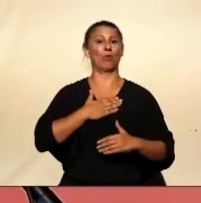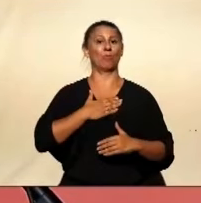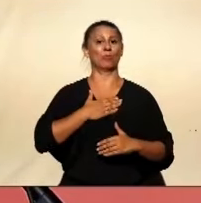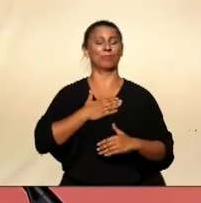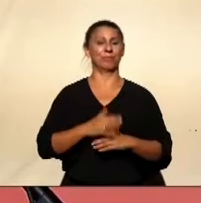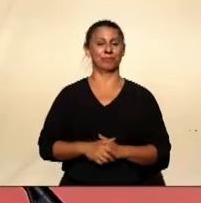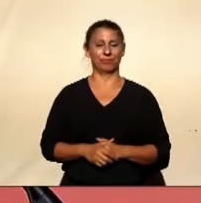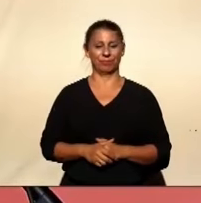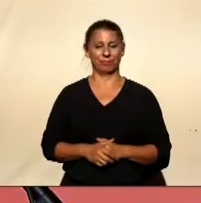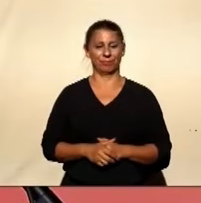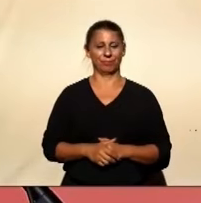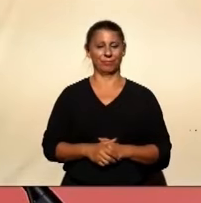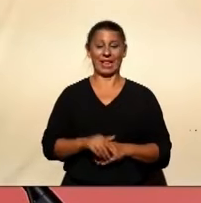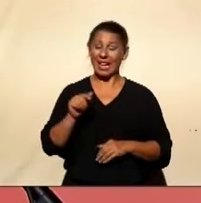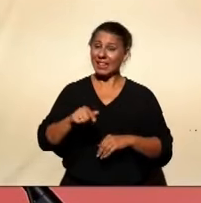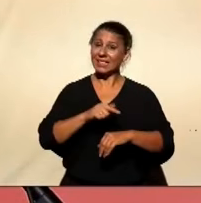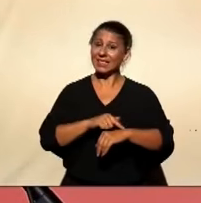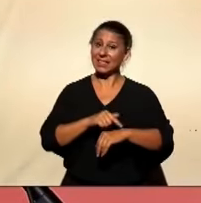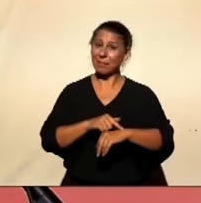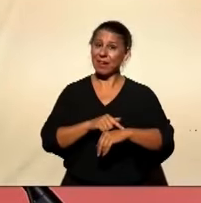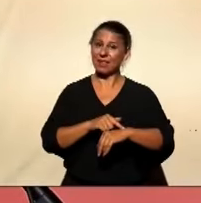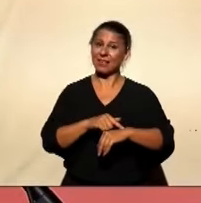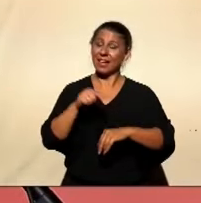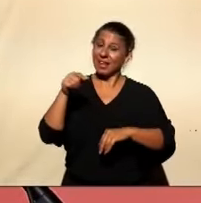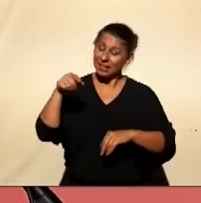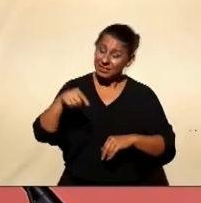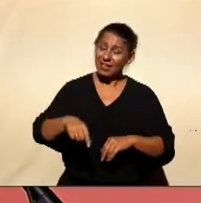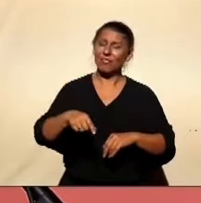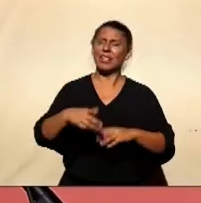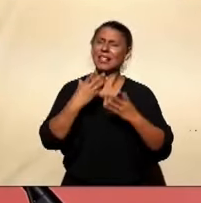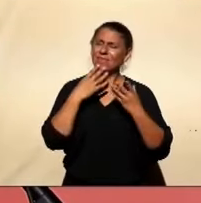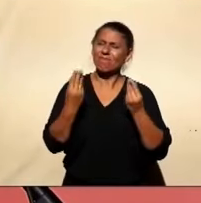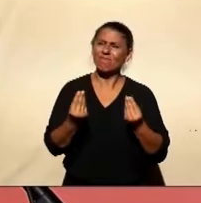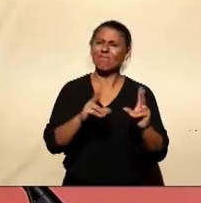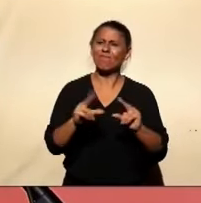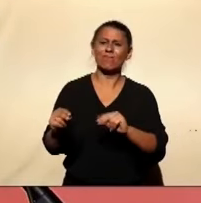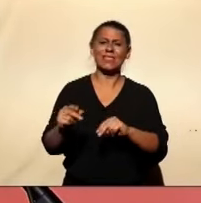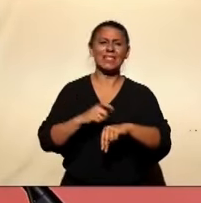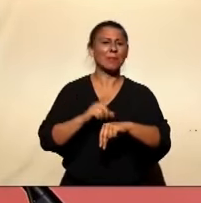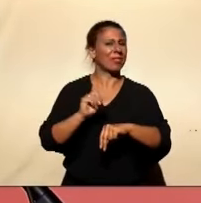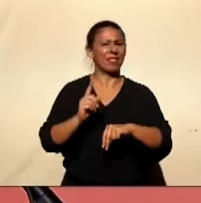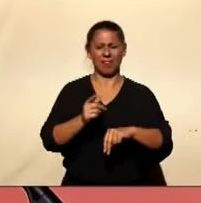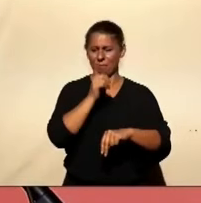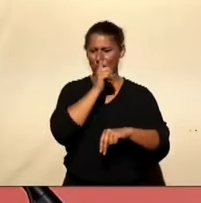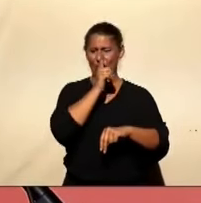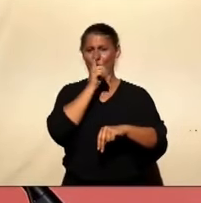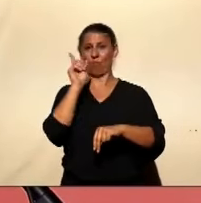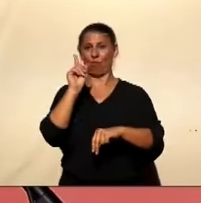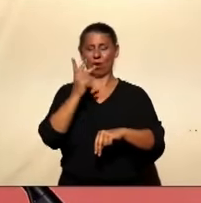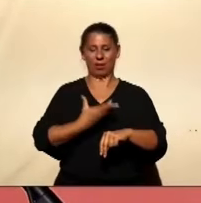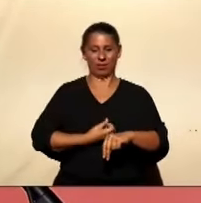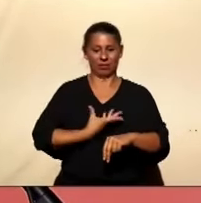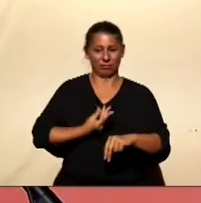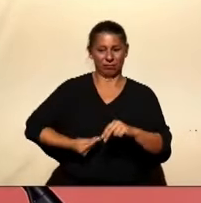Γιατί σε εκείνες τις στιγμές, σε αυτές τις στιγμές, δεν είσαι μόνος. Νιώθεις πιο